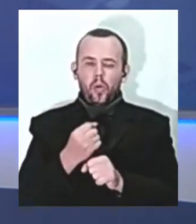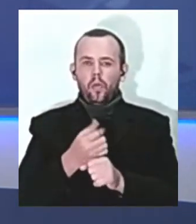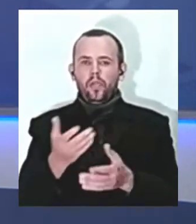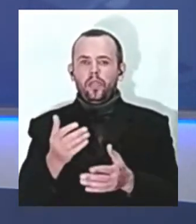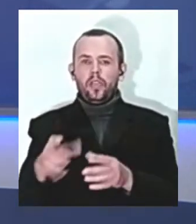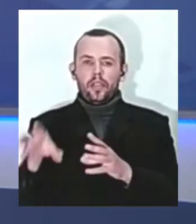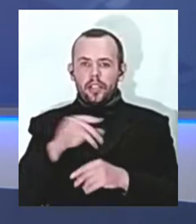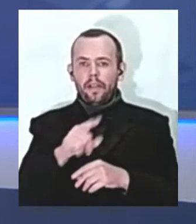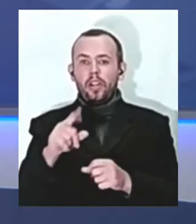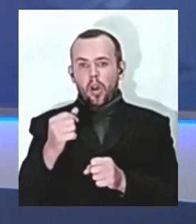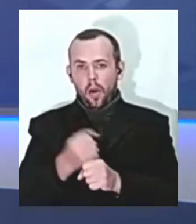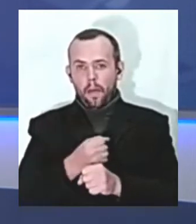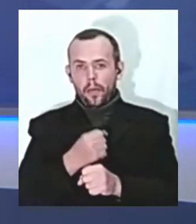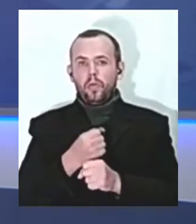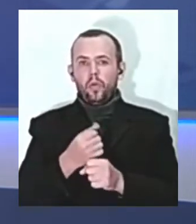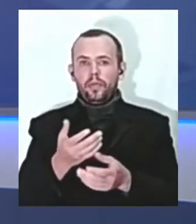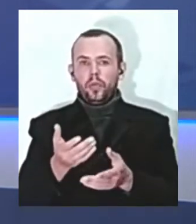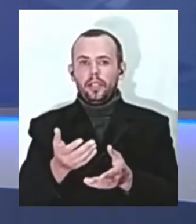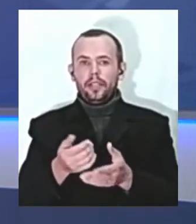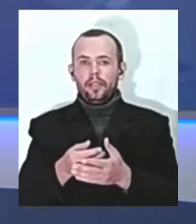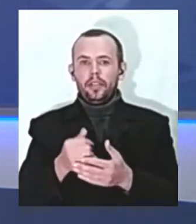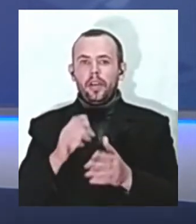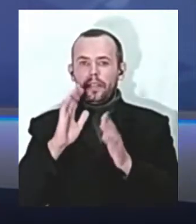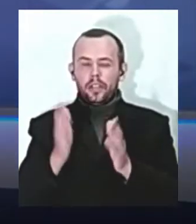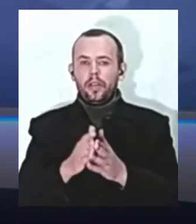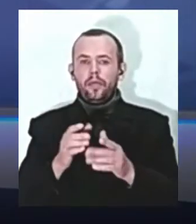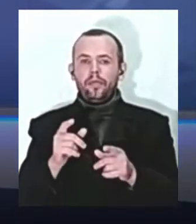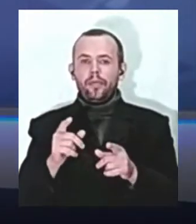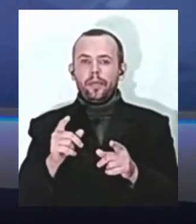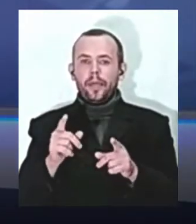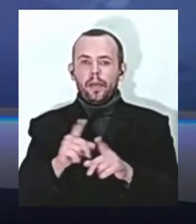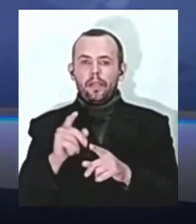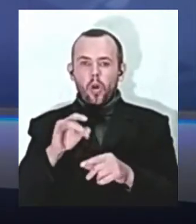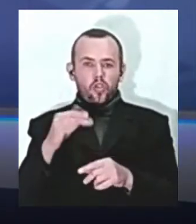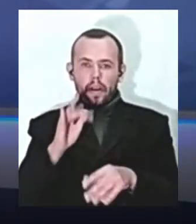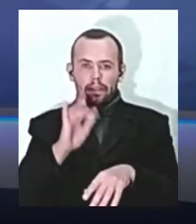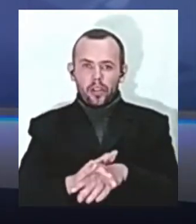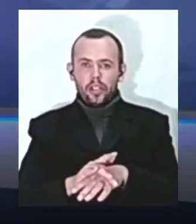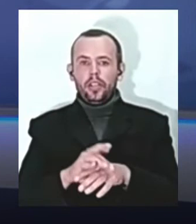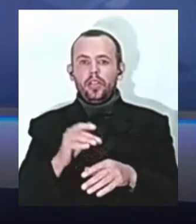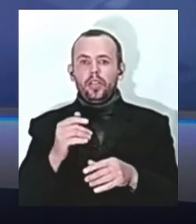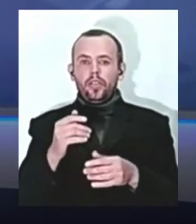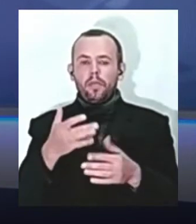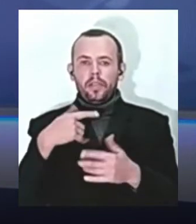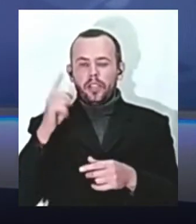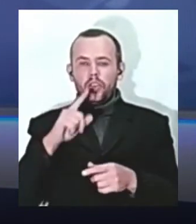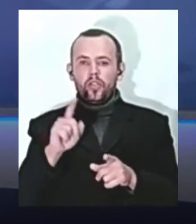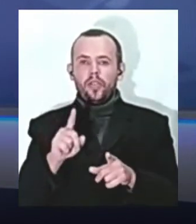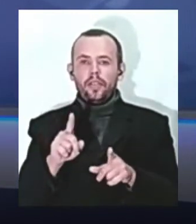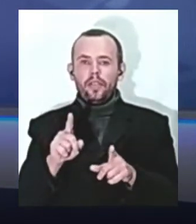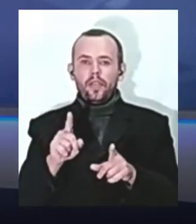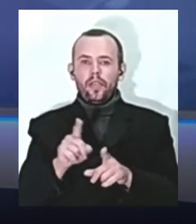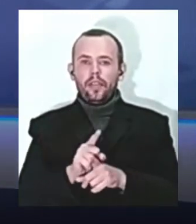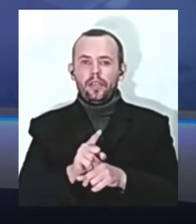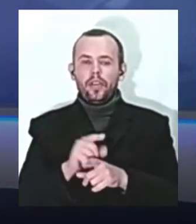оброблюються, в цьому році всюди є врожай. Фактично, Одеська область знову ж таки лідер по врожаю. І відповідно